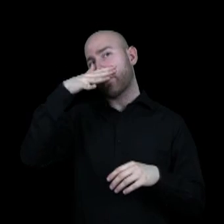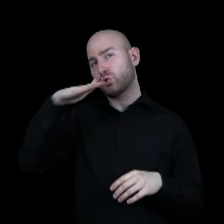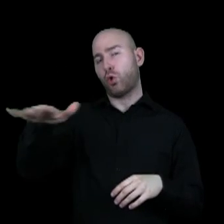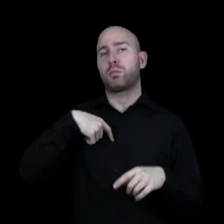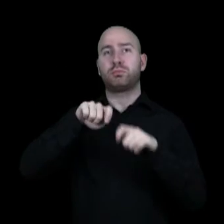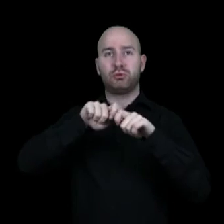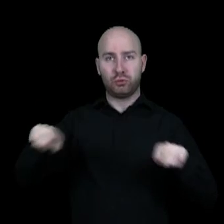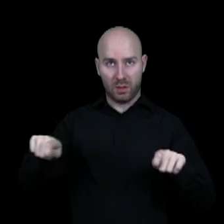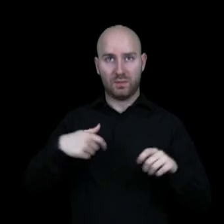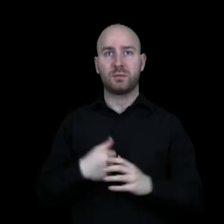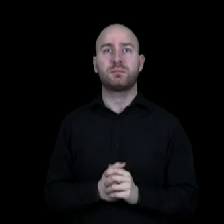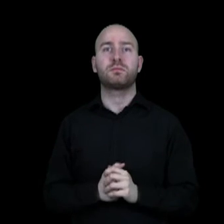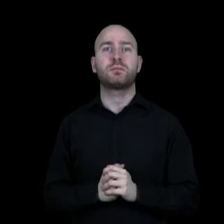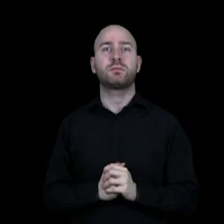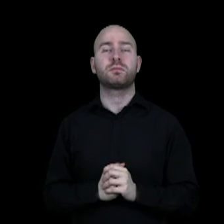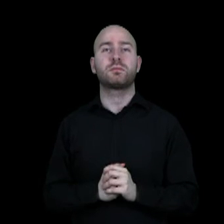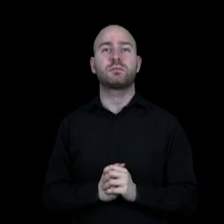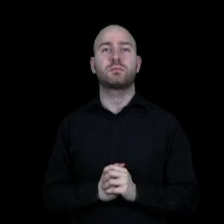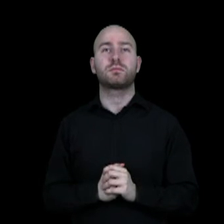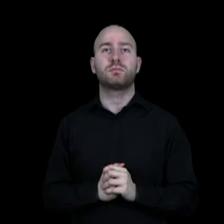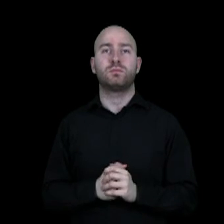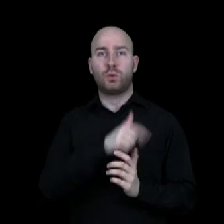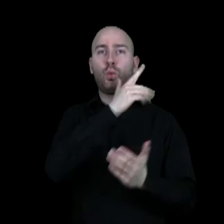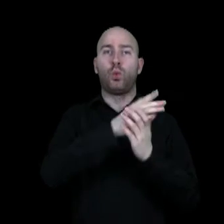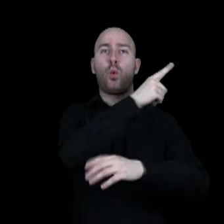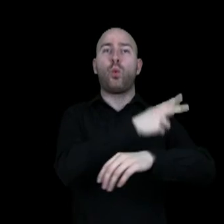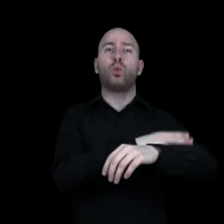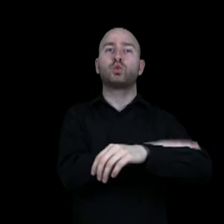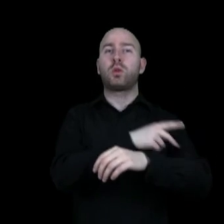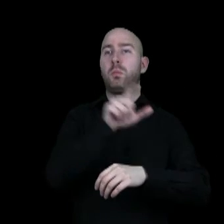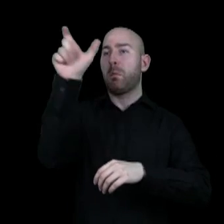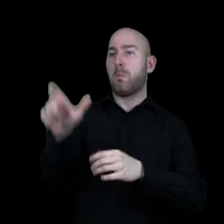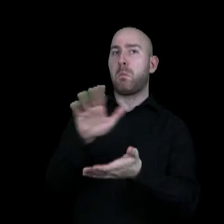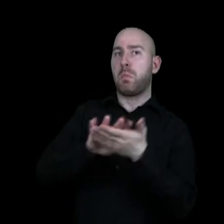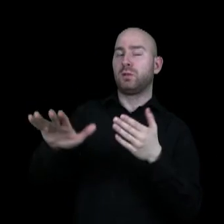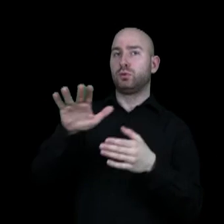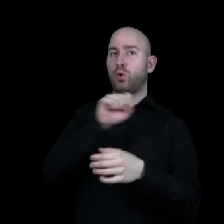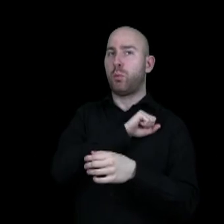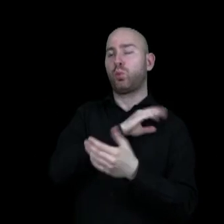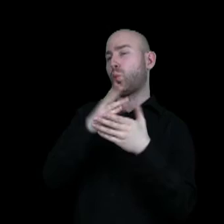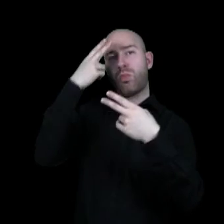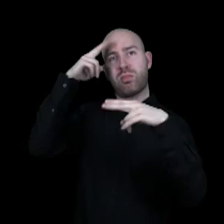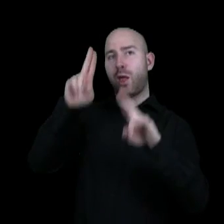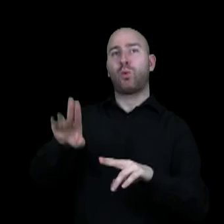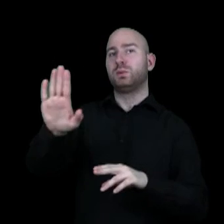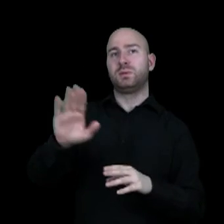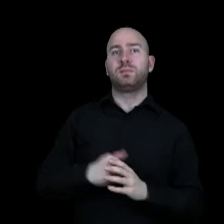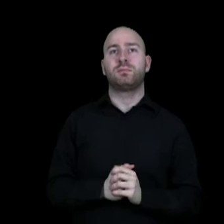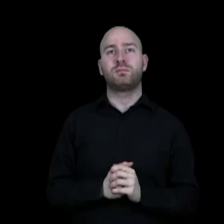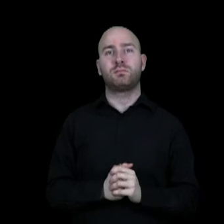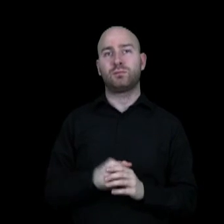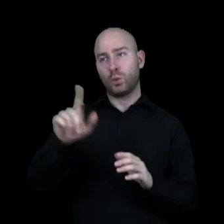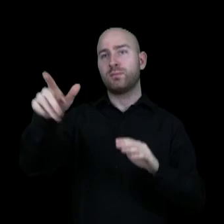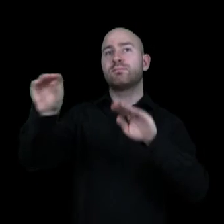ale zmęczyłem się rozmowami kwalifikacyjnymi kwalifikacyjnymi i robię pięć tygodni przerwy nie uznają mnie za bezrobotnego